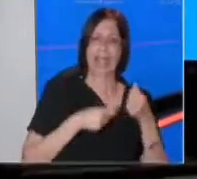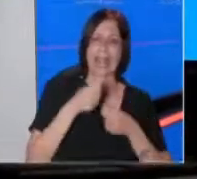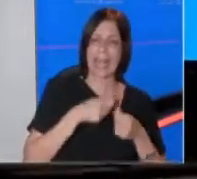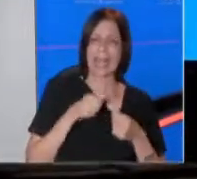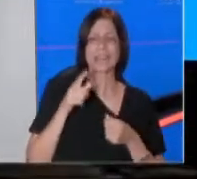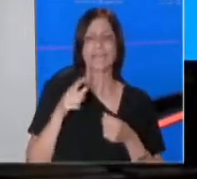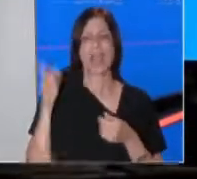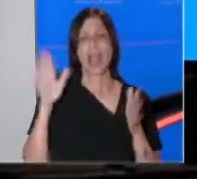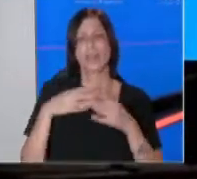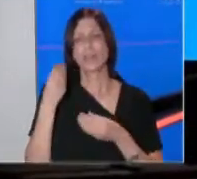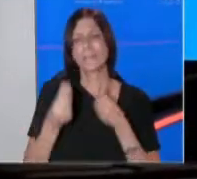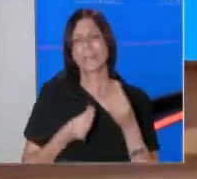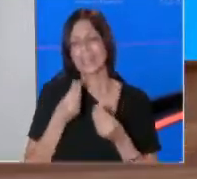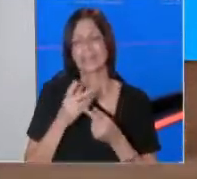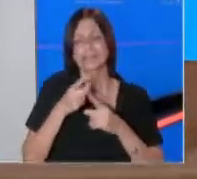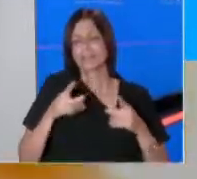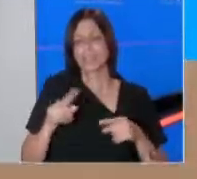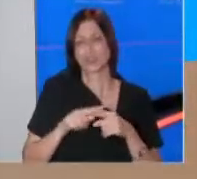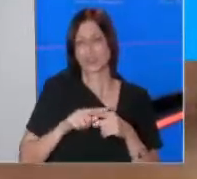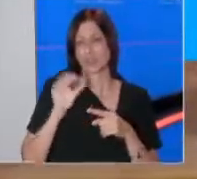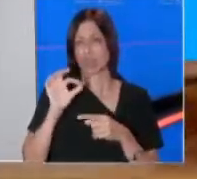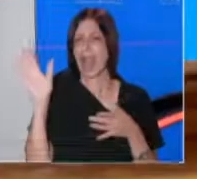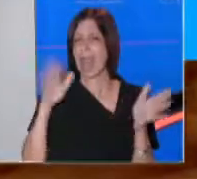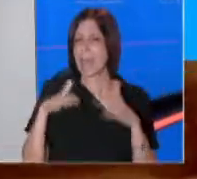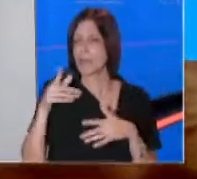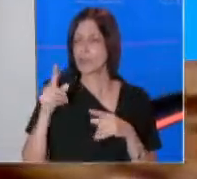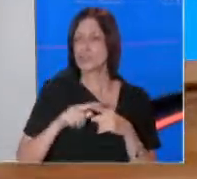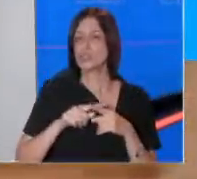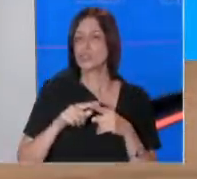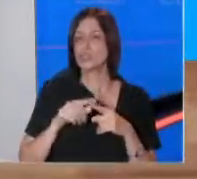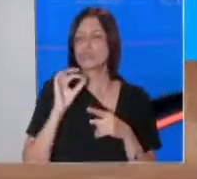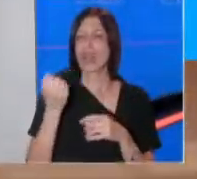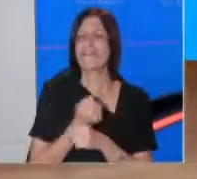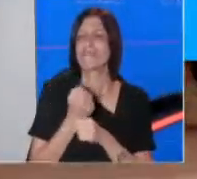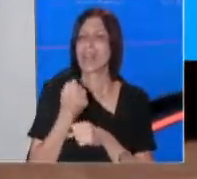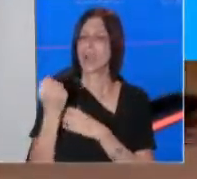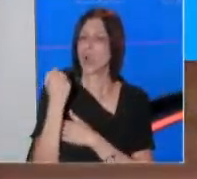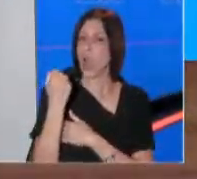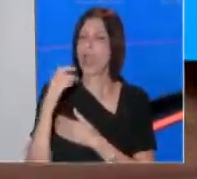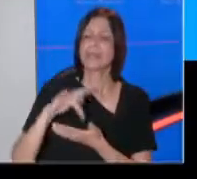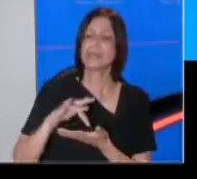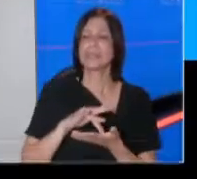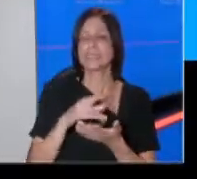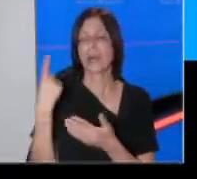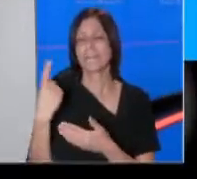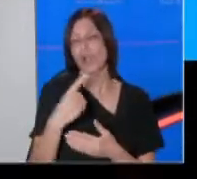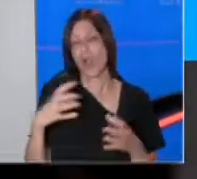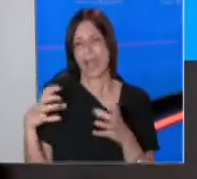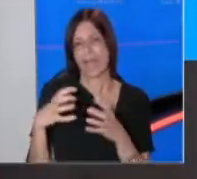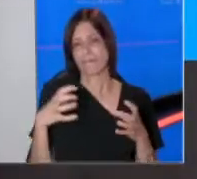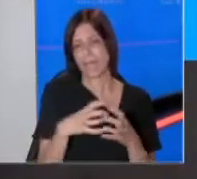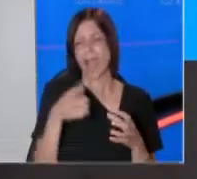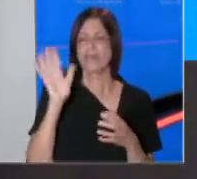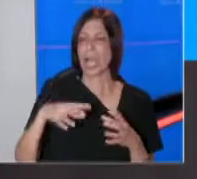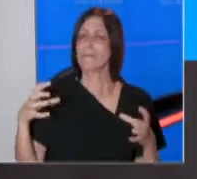אלימות מינית. זאת אומרת, המגוון של סוגי האלימות, שזה סוגים שונים של הפעלת כוח, נמצאים בכל חברה, וכמובן גם